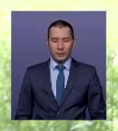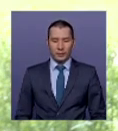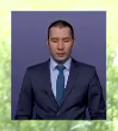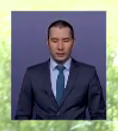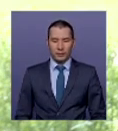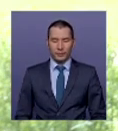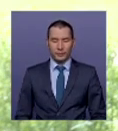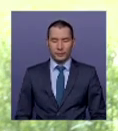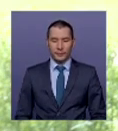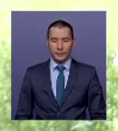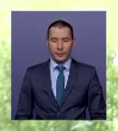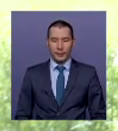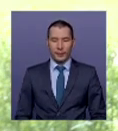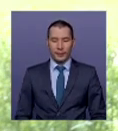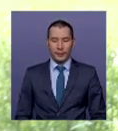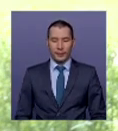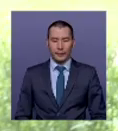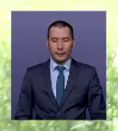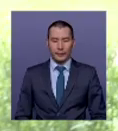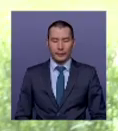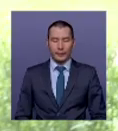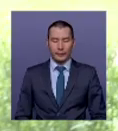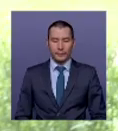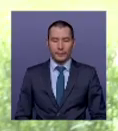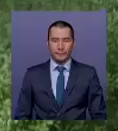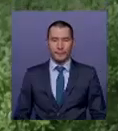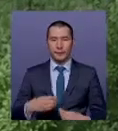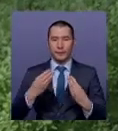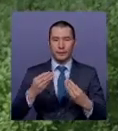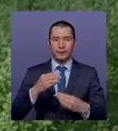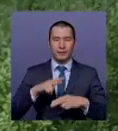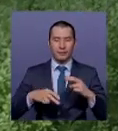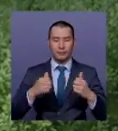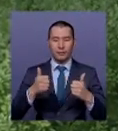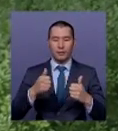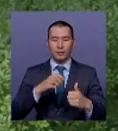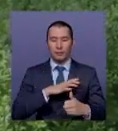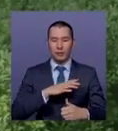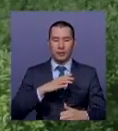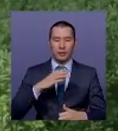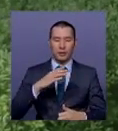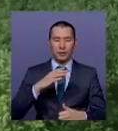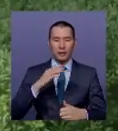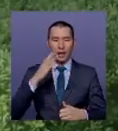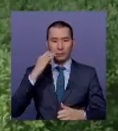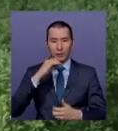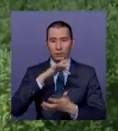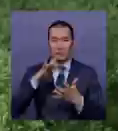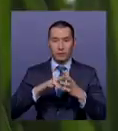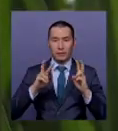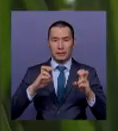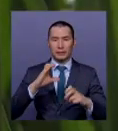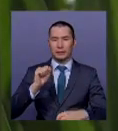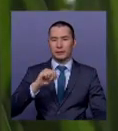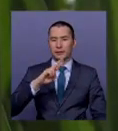когда люди выйдут уже, горожане будут гулять, чтобы у них было хорошее настроение. Недаром Алматы называют городом-садом. Обилие цветов, живописные